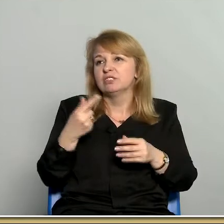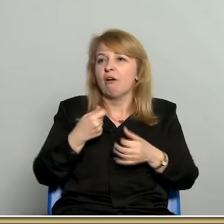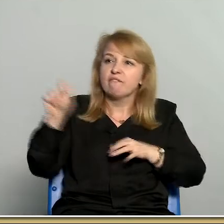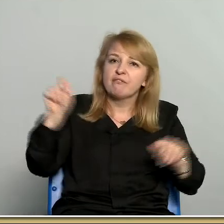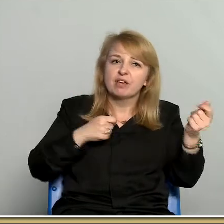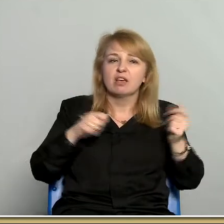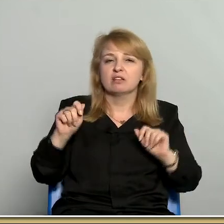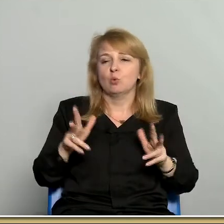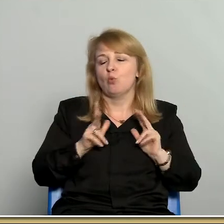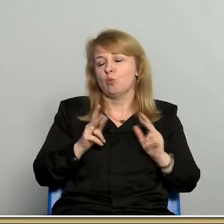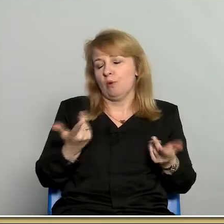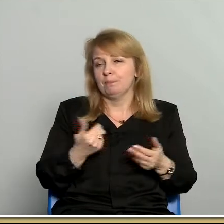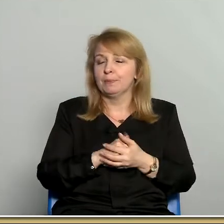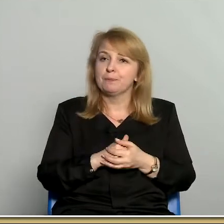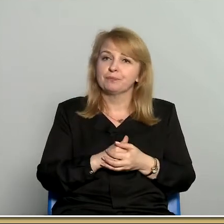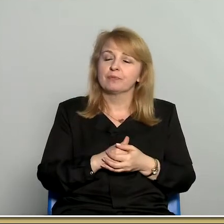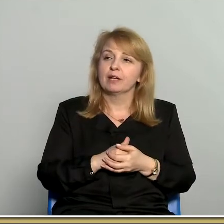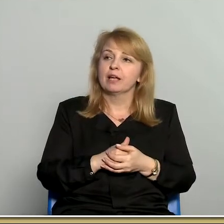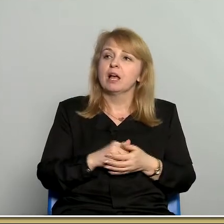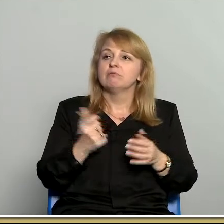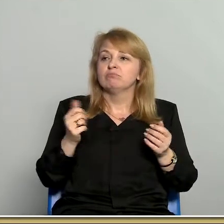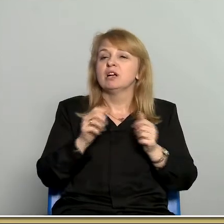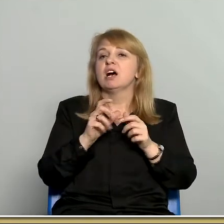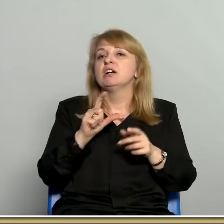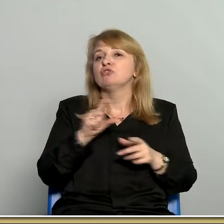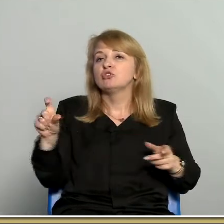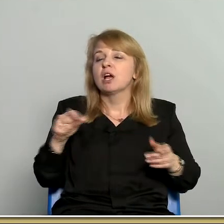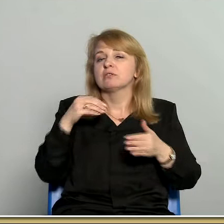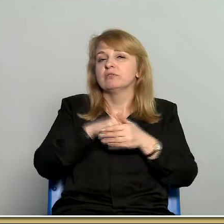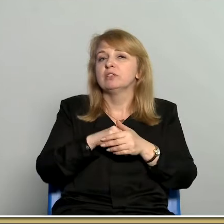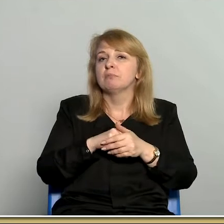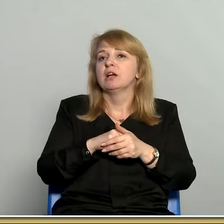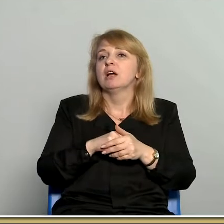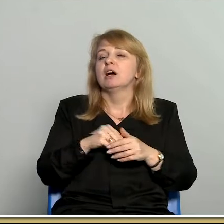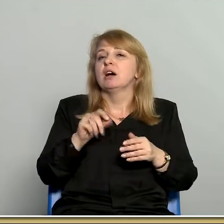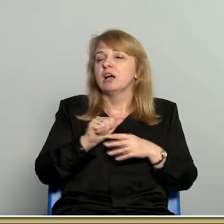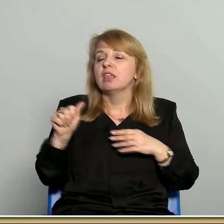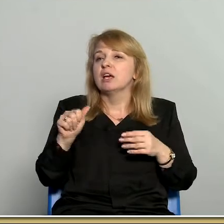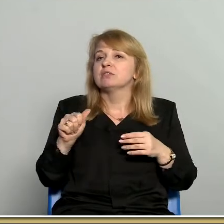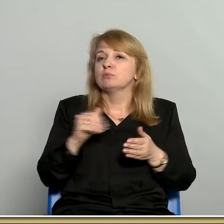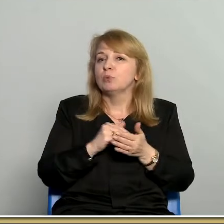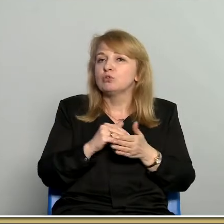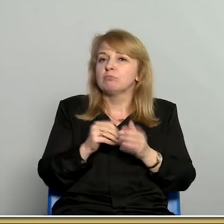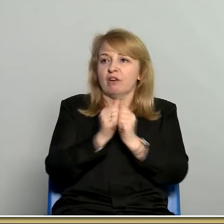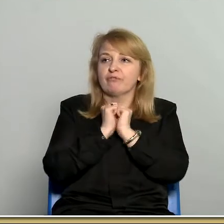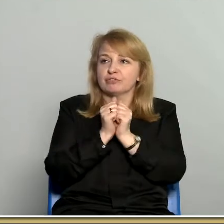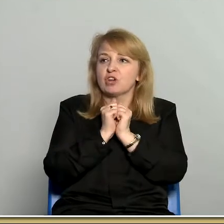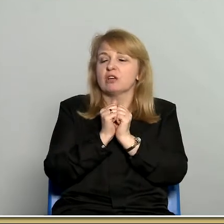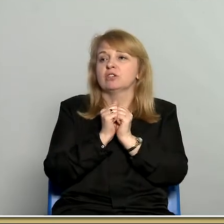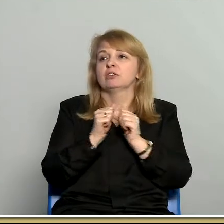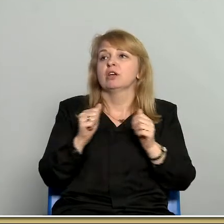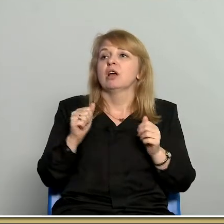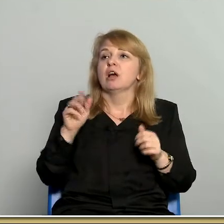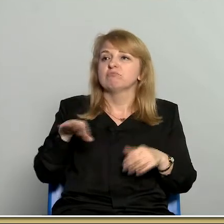powodów. Czasu jednak do wakacji jest niedużo. Do września będzie wystarczająco, aby